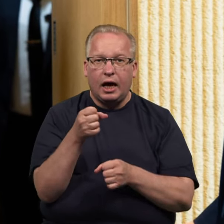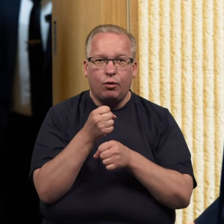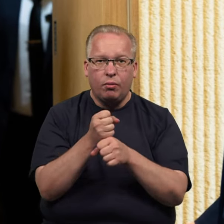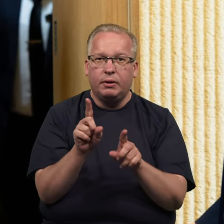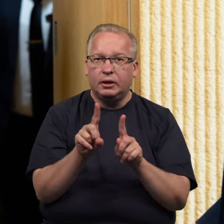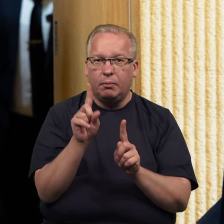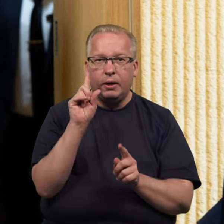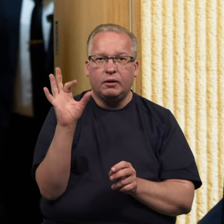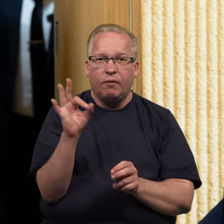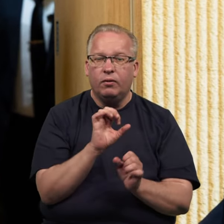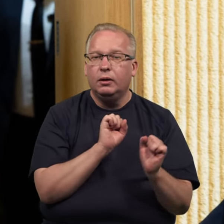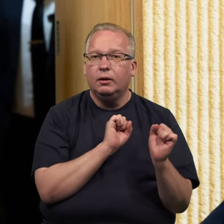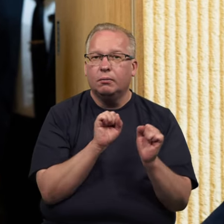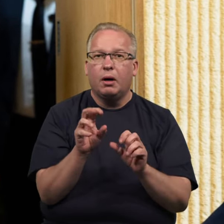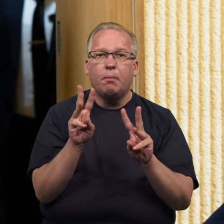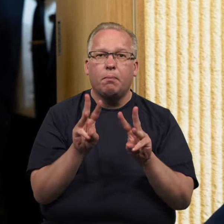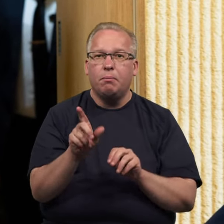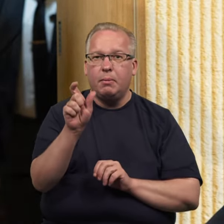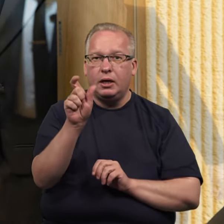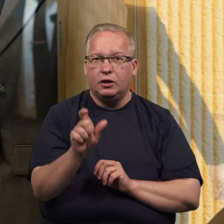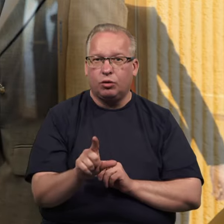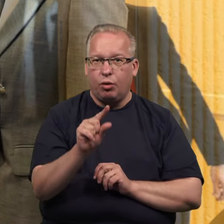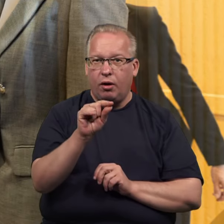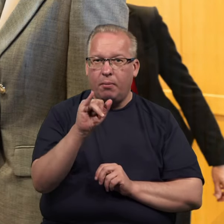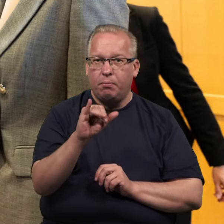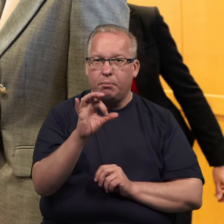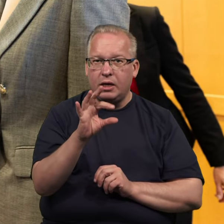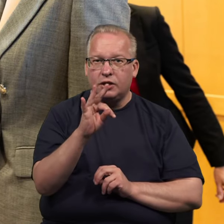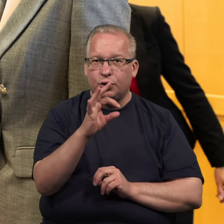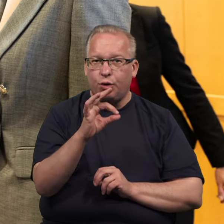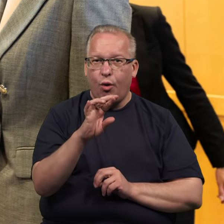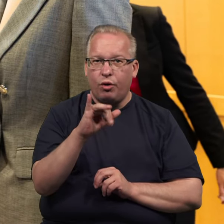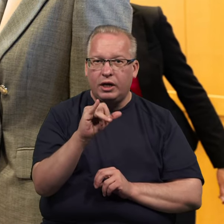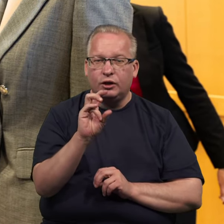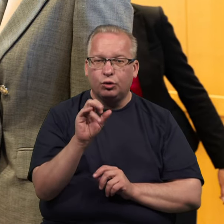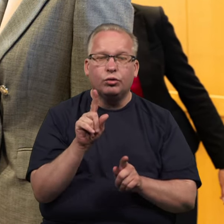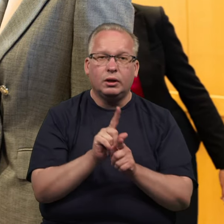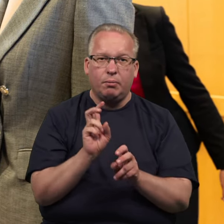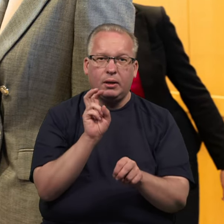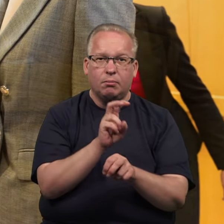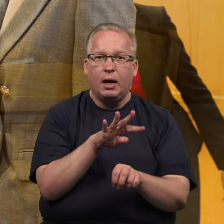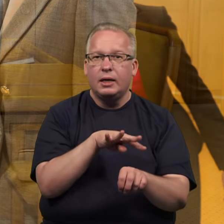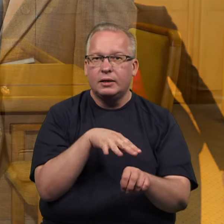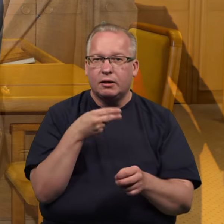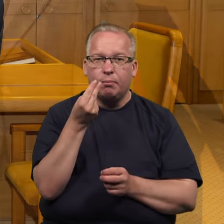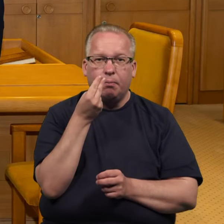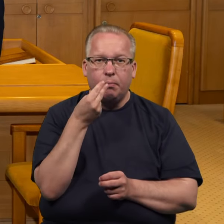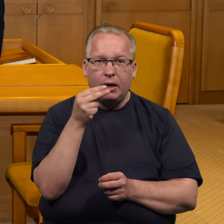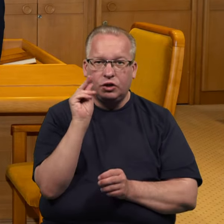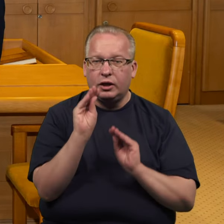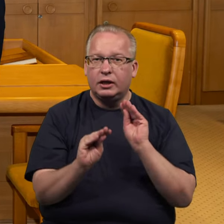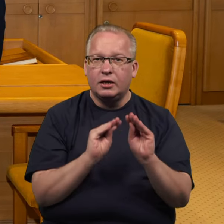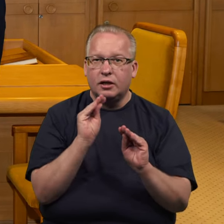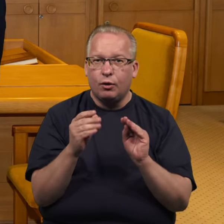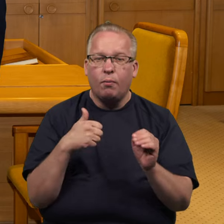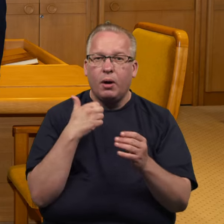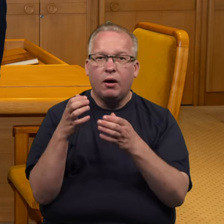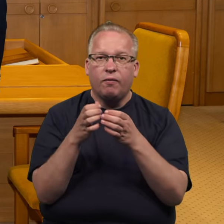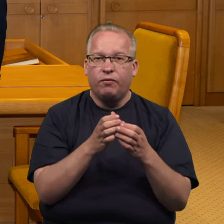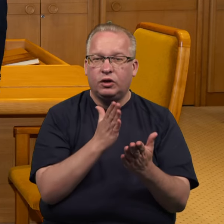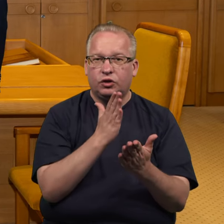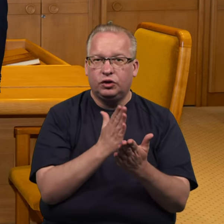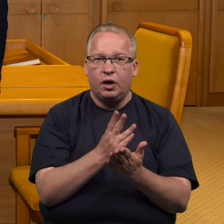su Vokietijos gynybos ministru Borisu Pistoriusu, kuris taip pat apsilanko Seime ir pasidžiaugia, jog dislokuojant brigadą